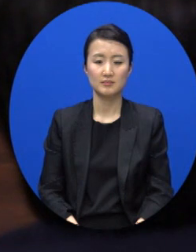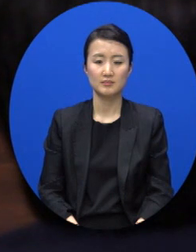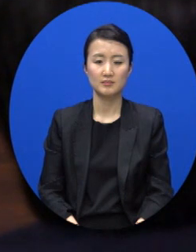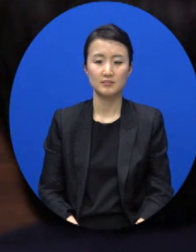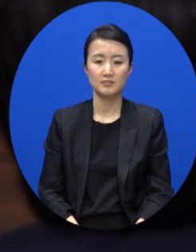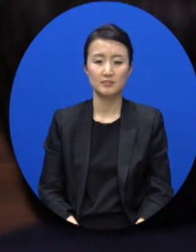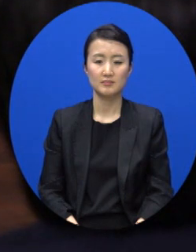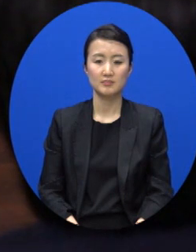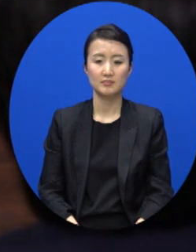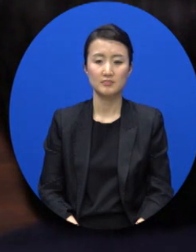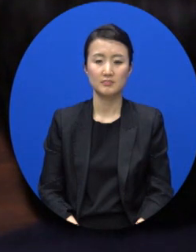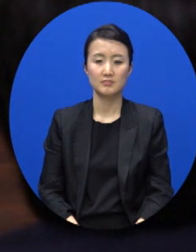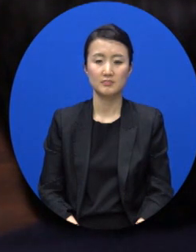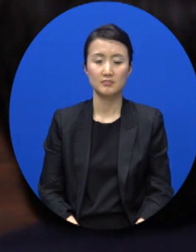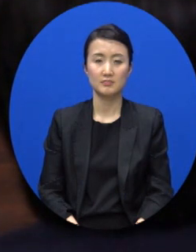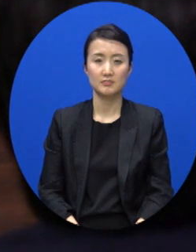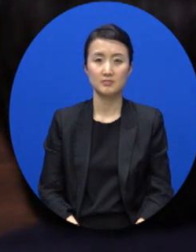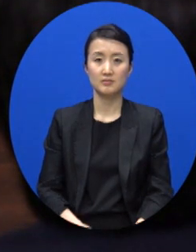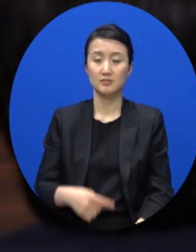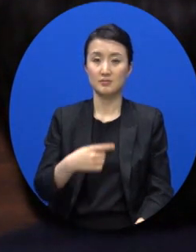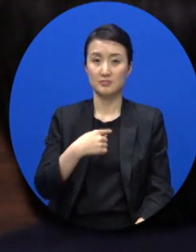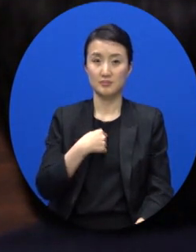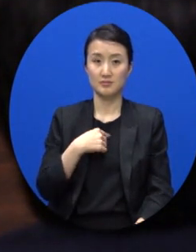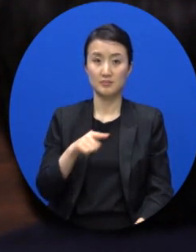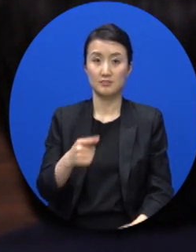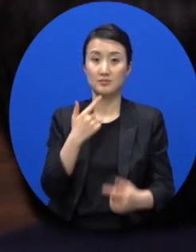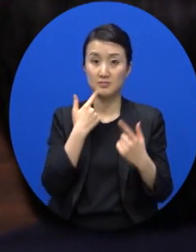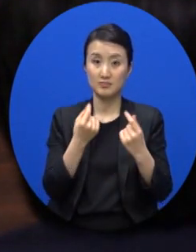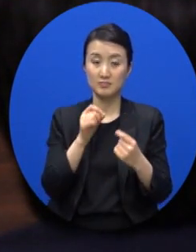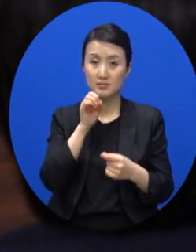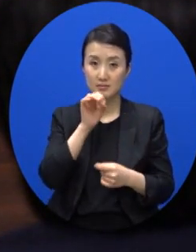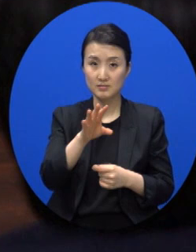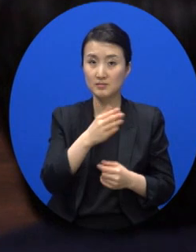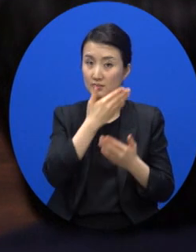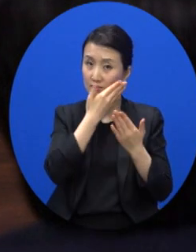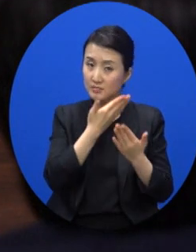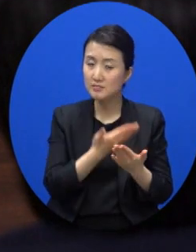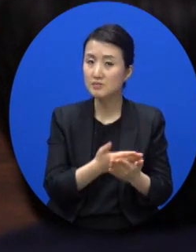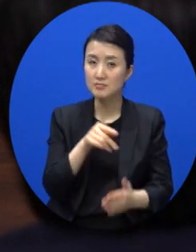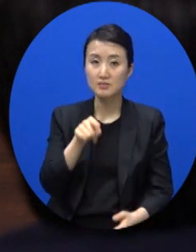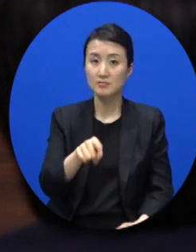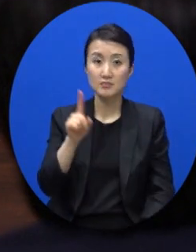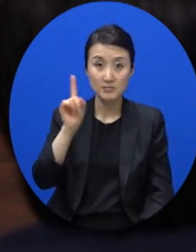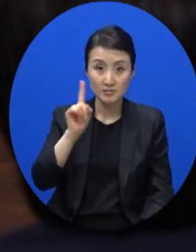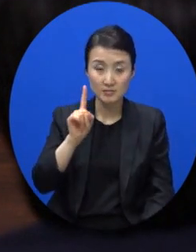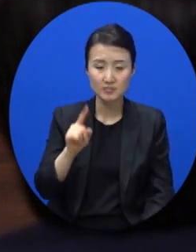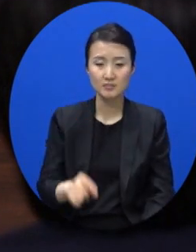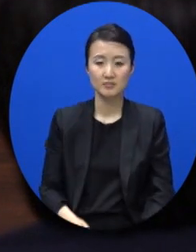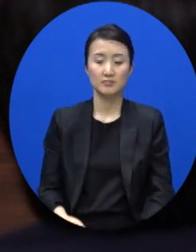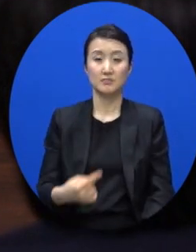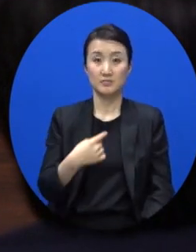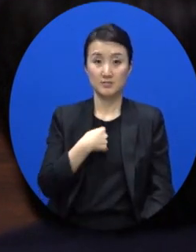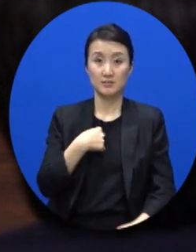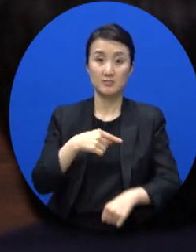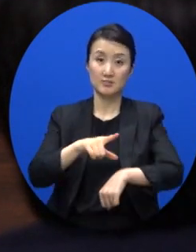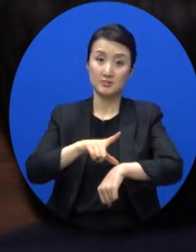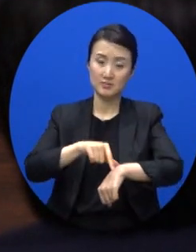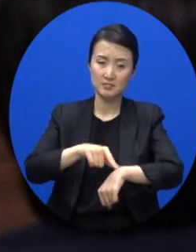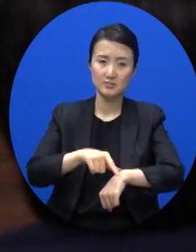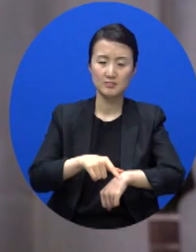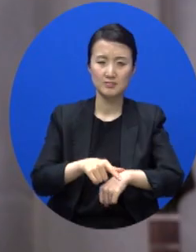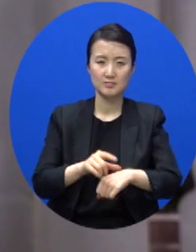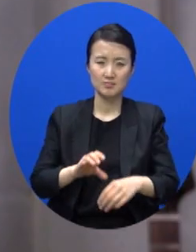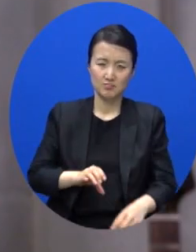그런데 여기에서 중요한 거는 우리가 나의 시간을 얼마만큼